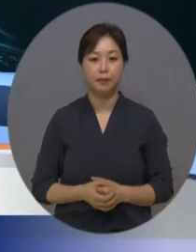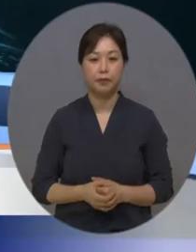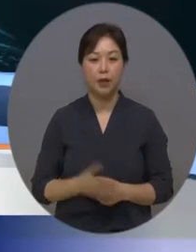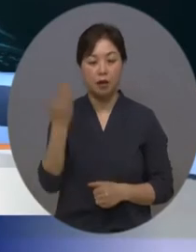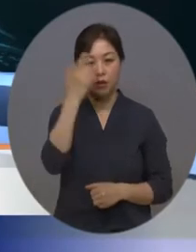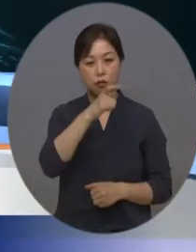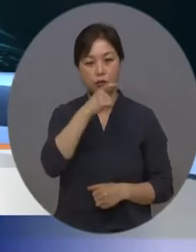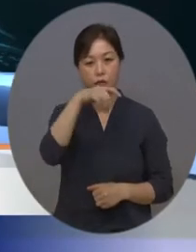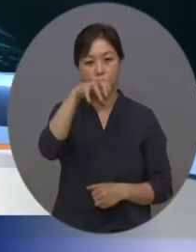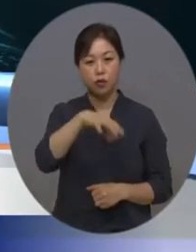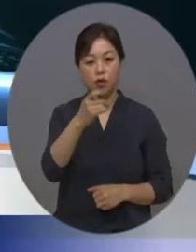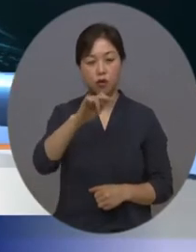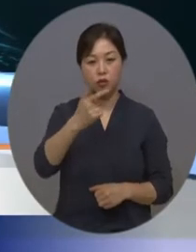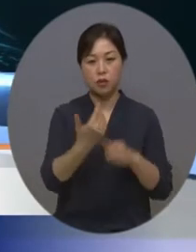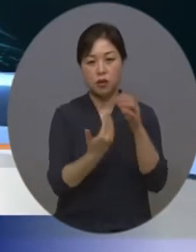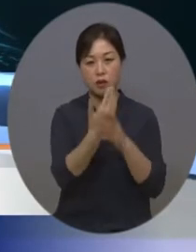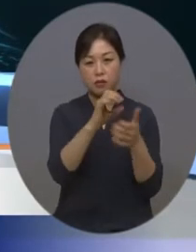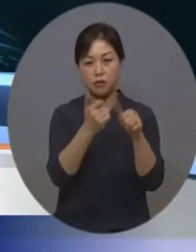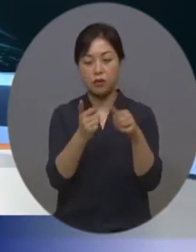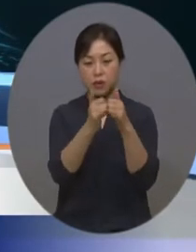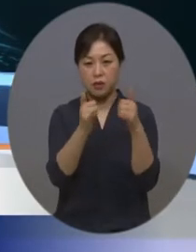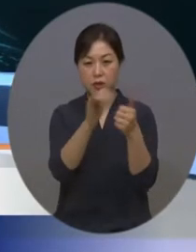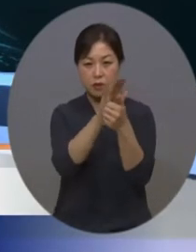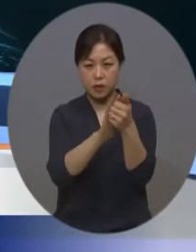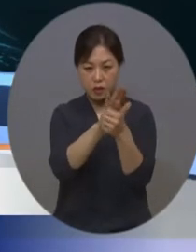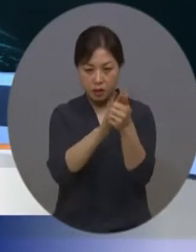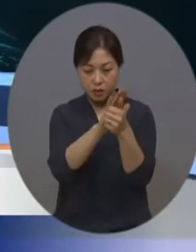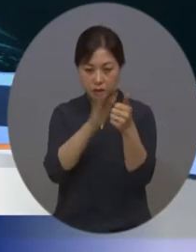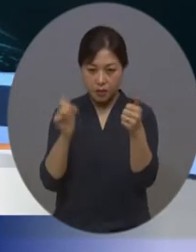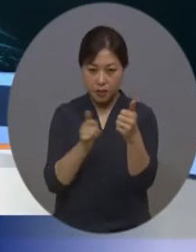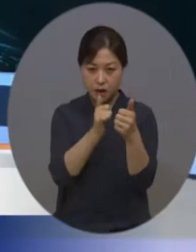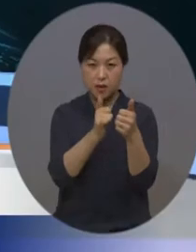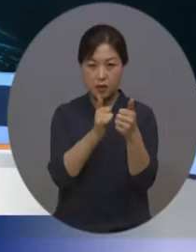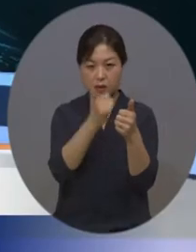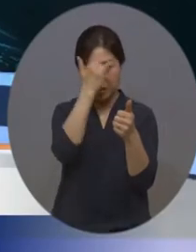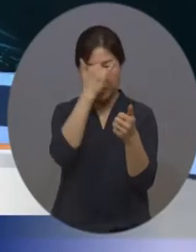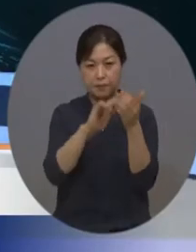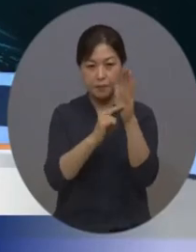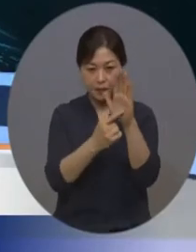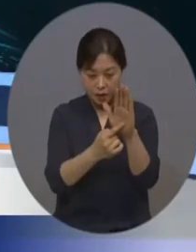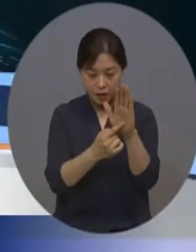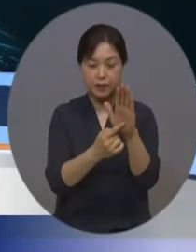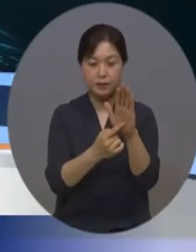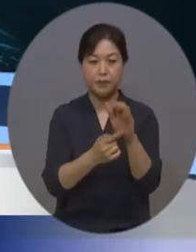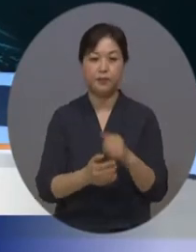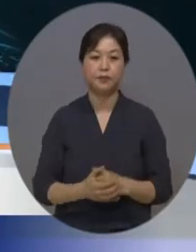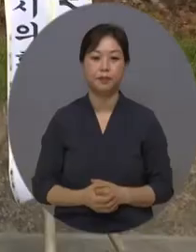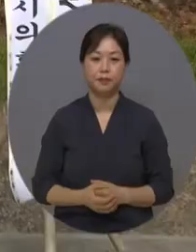여수시가 여순 사건의 희생자 위령비를 찾아 참배하며 희생자들의 넋을 달랬습니다.